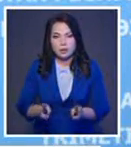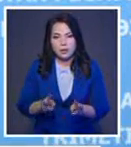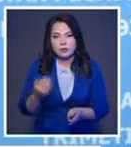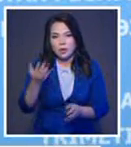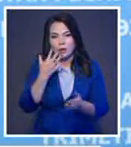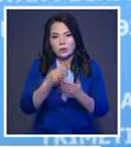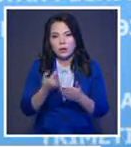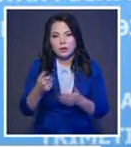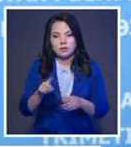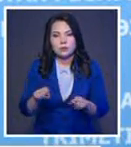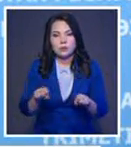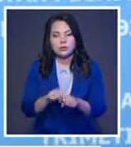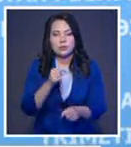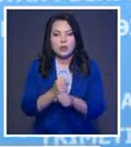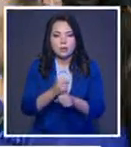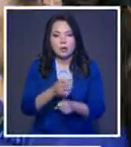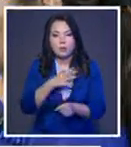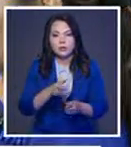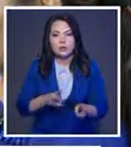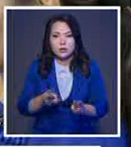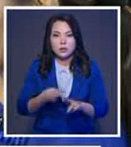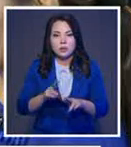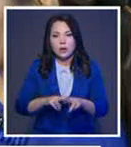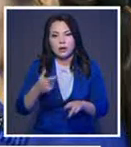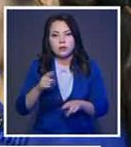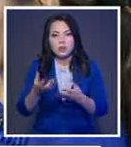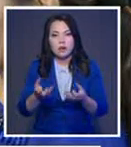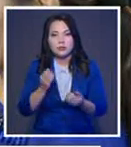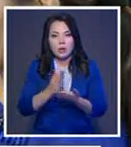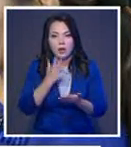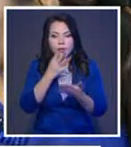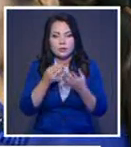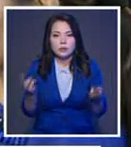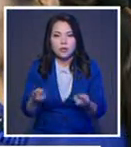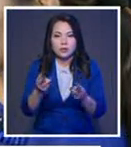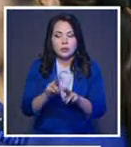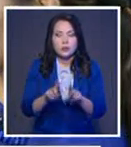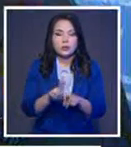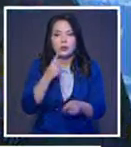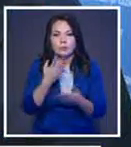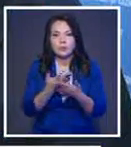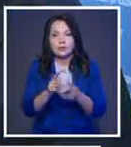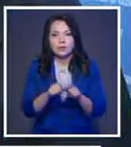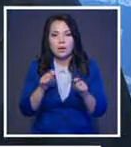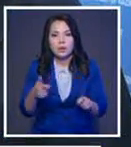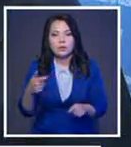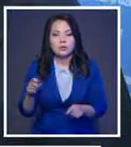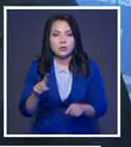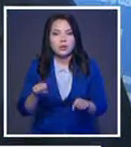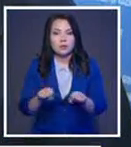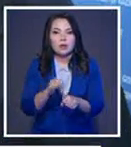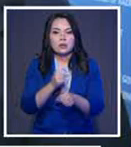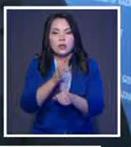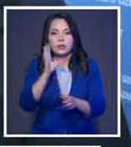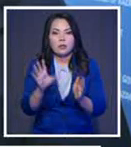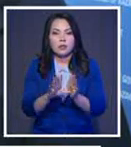ондағы оттегінің мөлшерін бақылап, біз жанғыш газды аламыз. Ол көмірдің тотығынан және сутегінен тұрады. Бір мәселе жанғыш газдардың